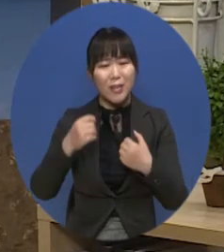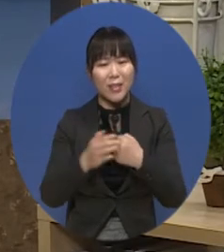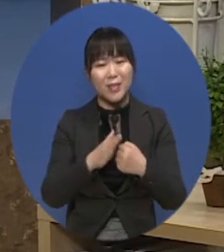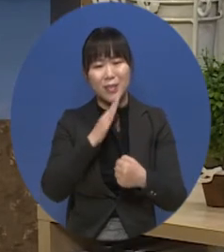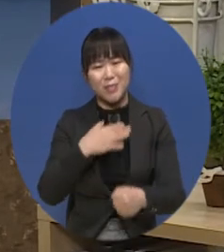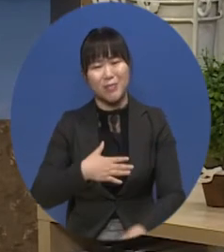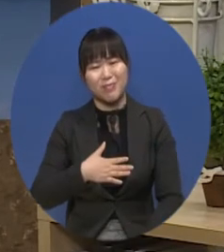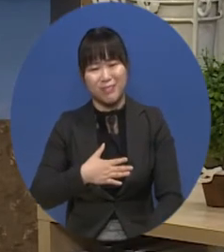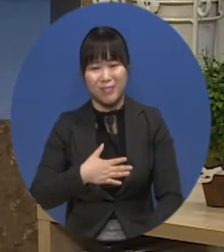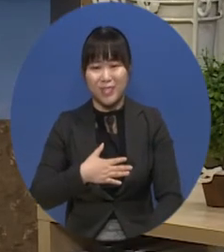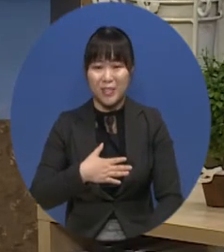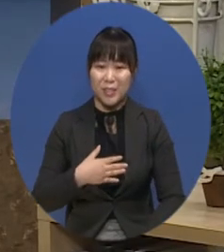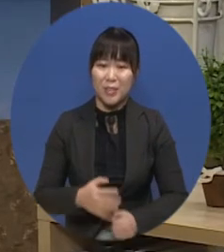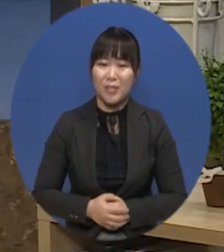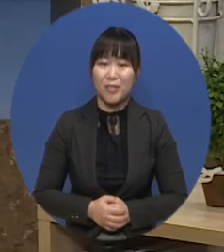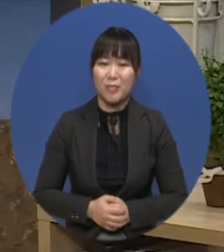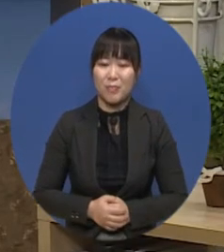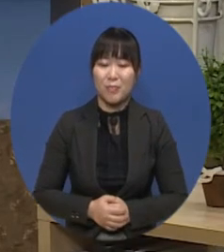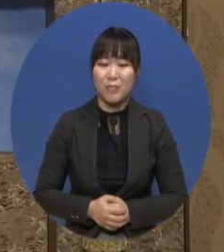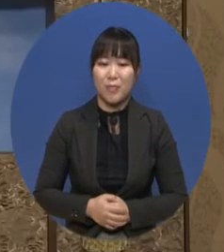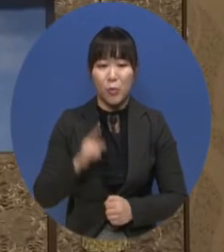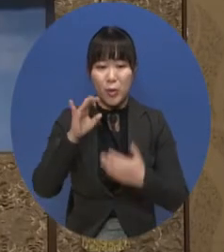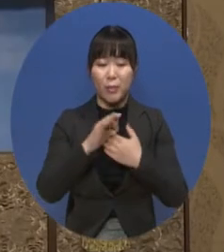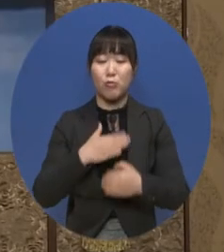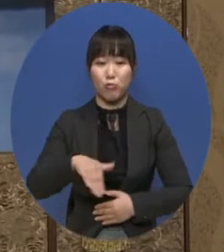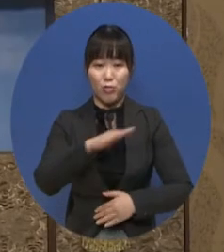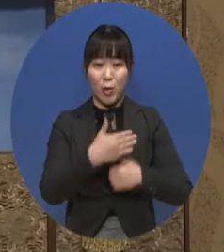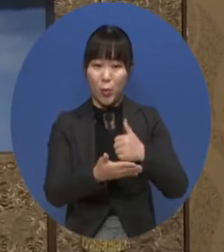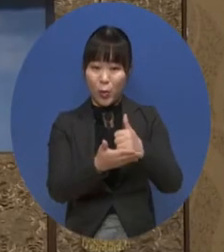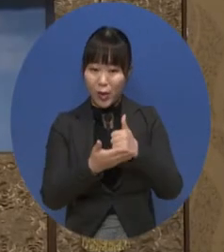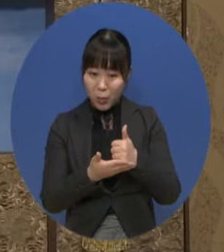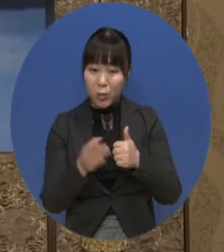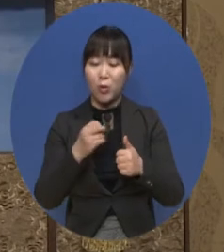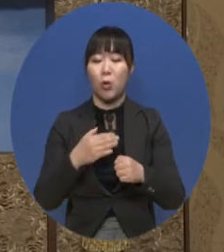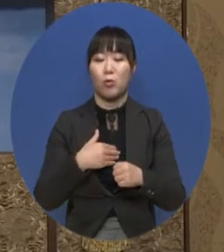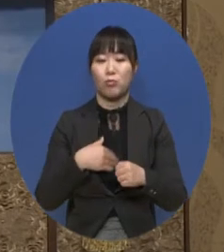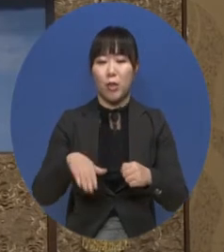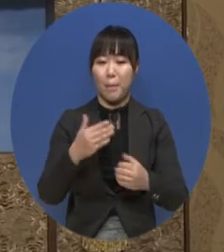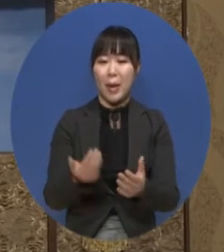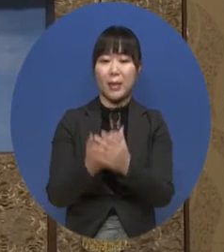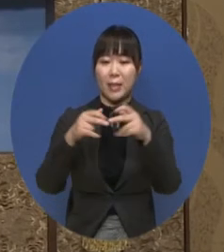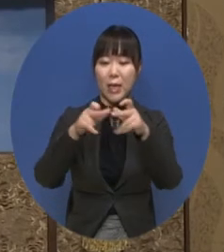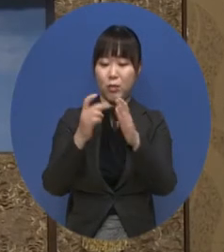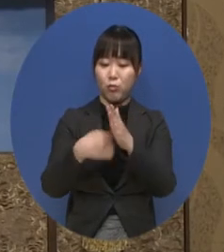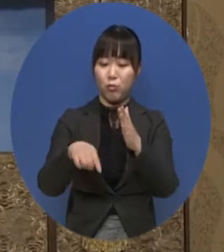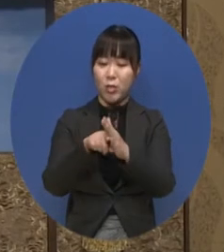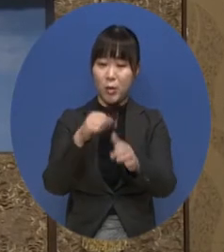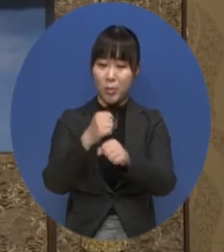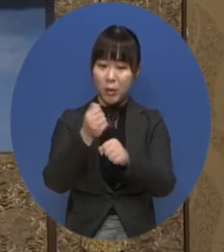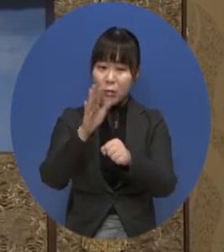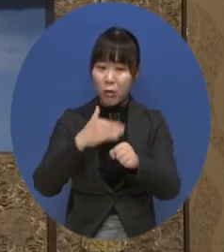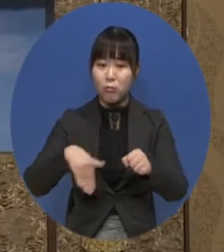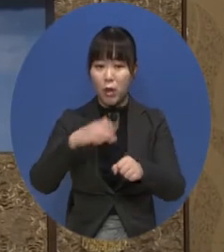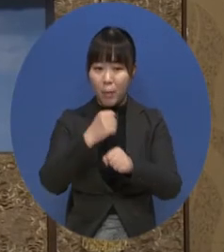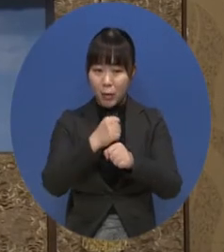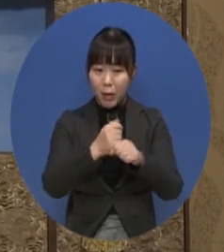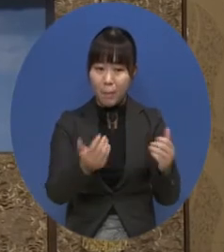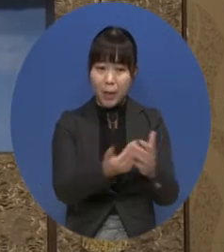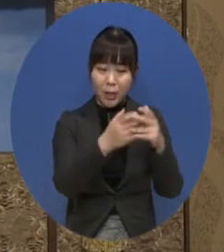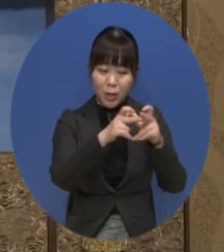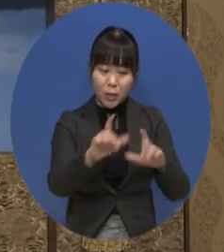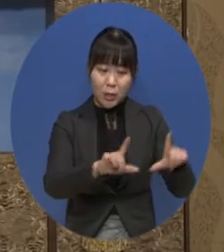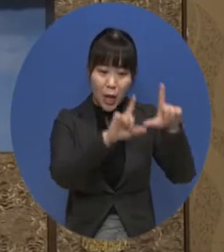좀 찡했거든요. 저희 고객이니까 사실은 네, 저희가 이제 발달장애인을 위해서 만드는 건데 저희가 만든 게 발달장애인의